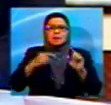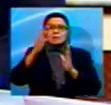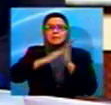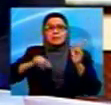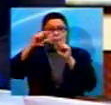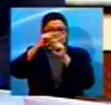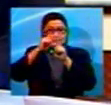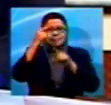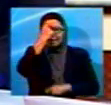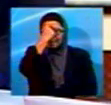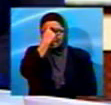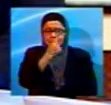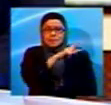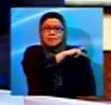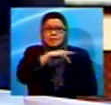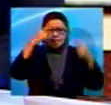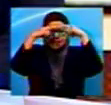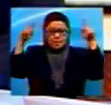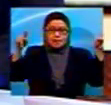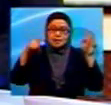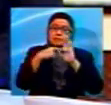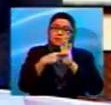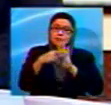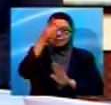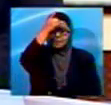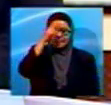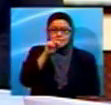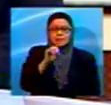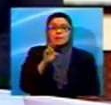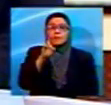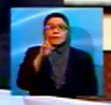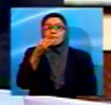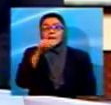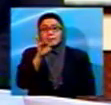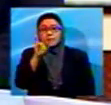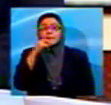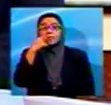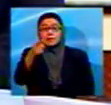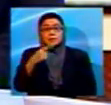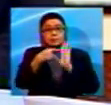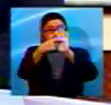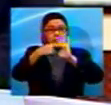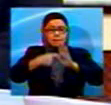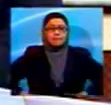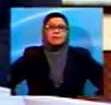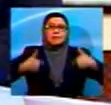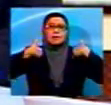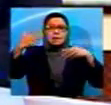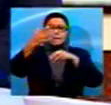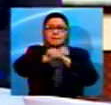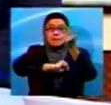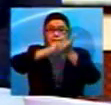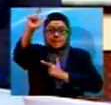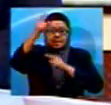India ketua pengarah penyiaran Datuk norhayati Ismail dalam satu kenyataan petang tadi memaklumkan siaran langsung tersebut mendapat kebenaran daripada